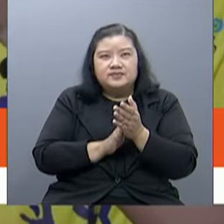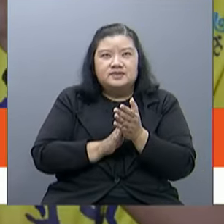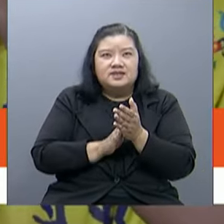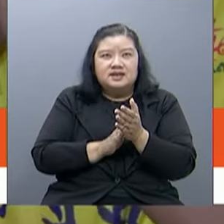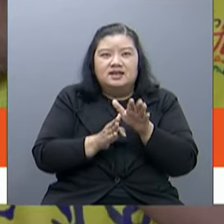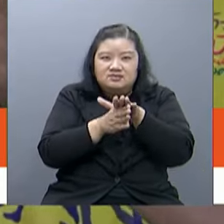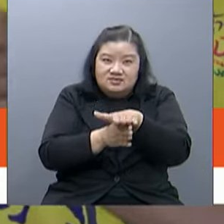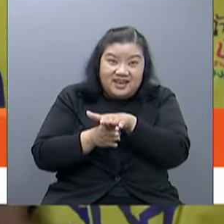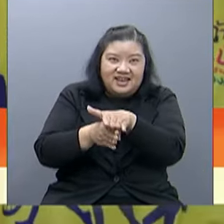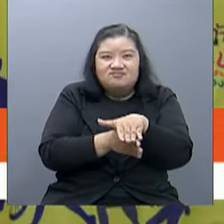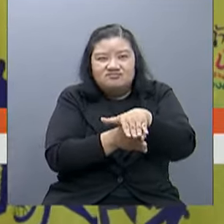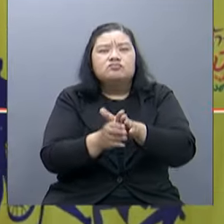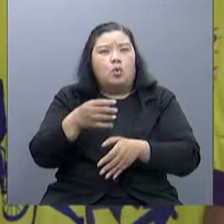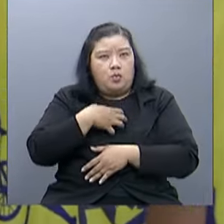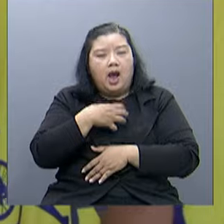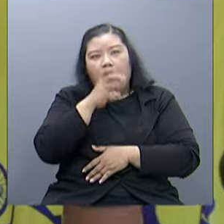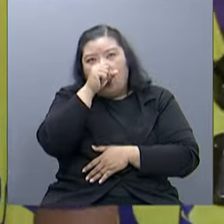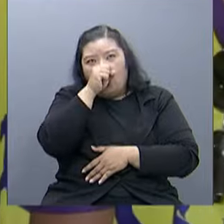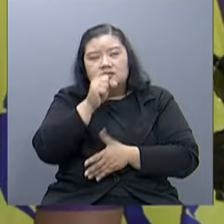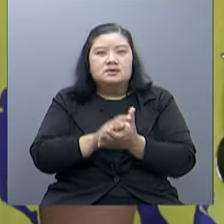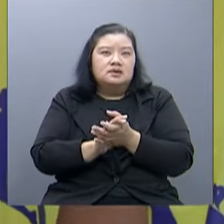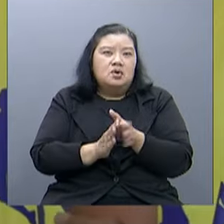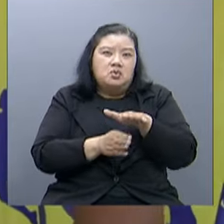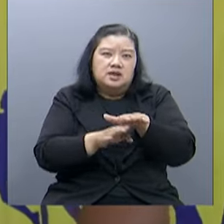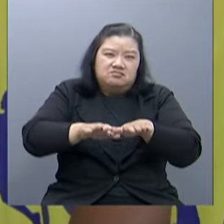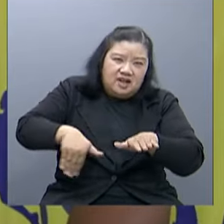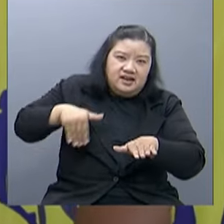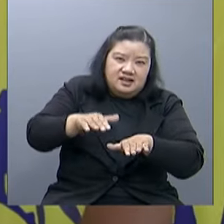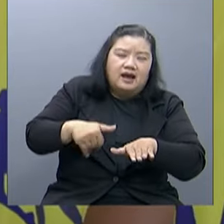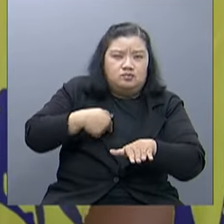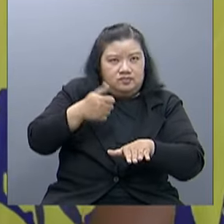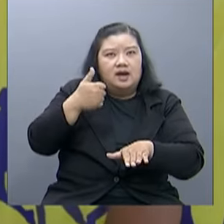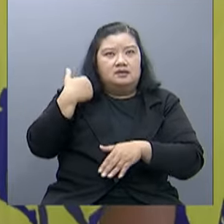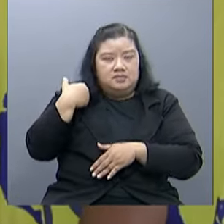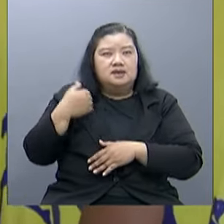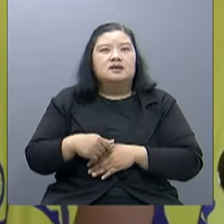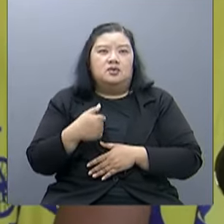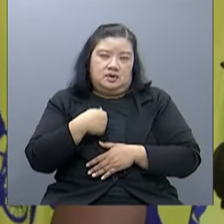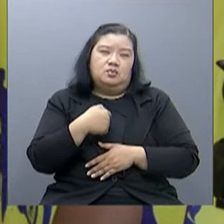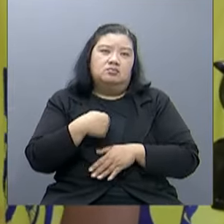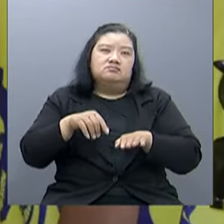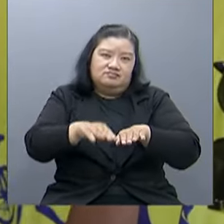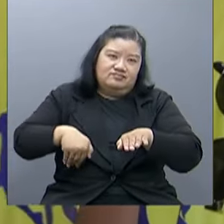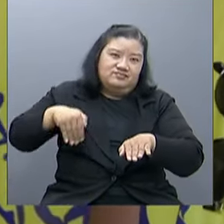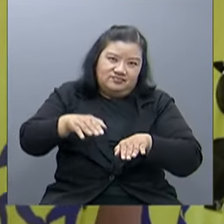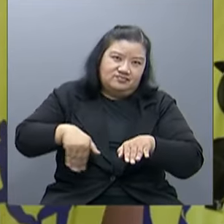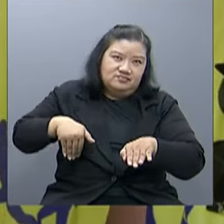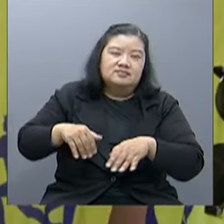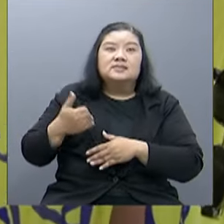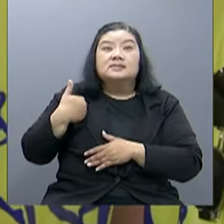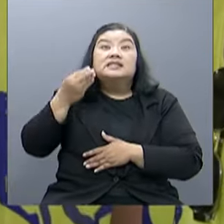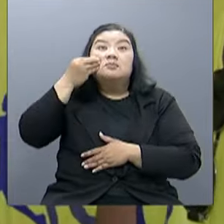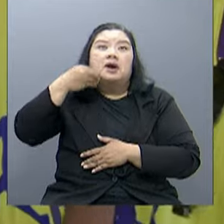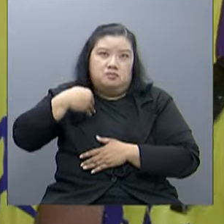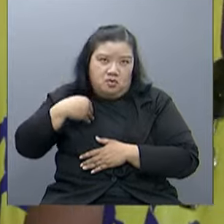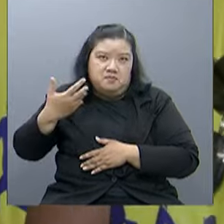ด็กสเกตบอร์ดจาก LA นะครับใช่แต่คราวนี้คงจะมาไถเซิร์ฟสเกตครับมีหลายอันอยู่ที่บ้านไม่ได้ใช้มาตั้ง